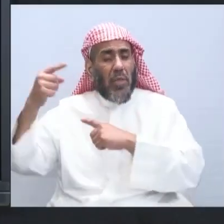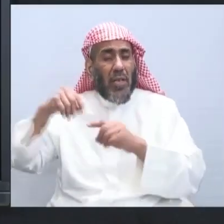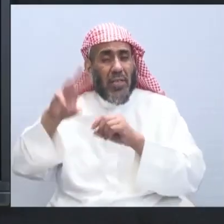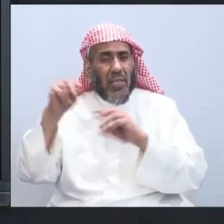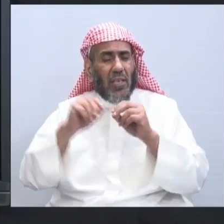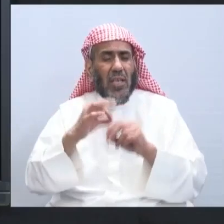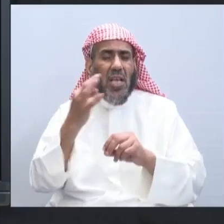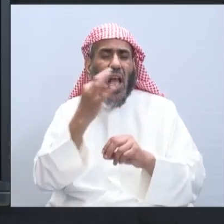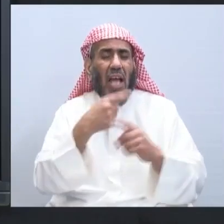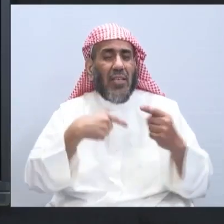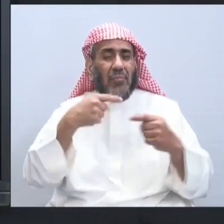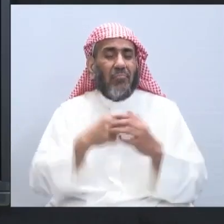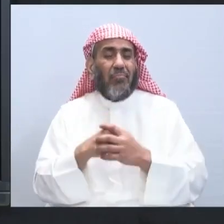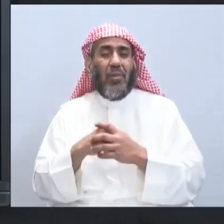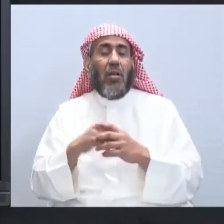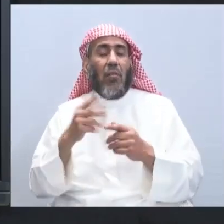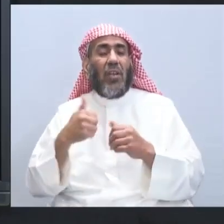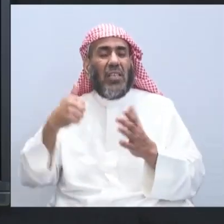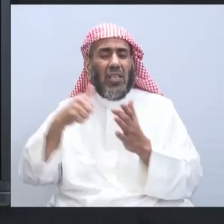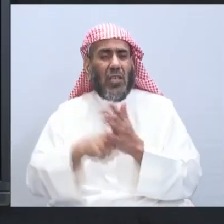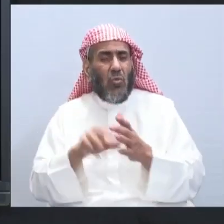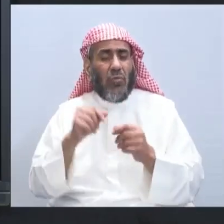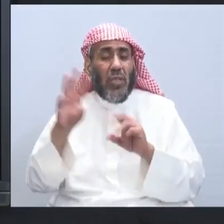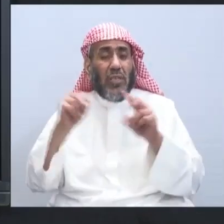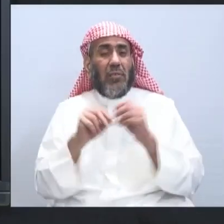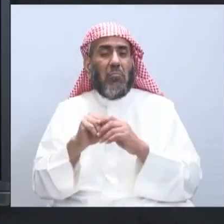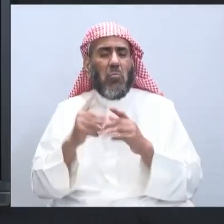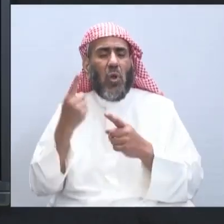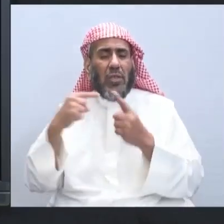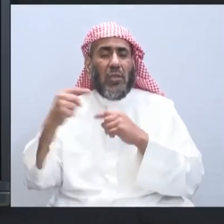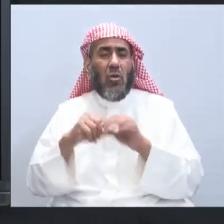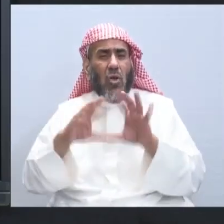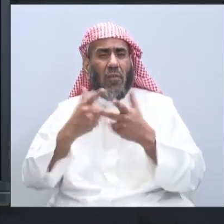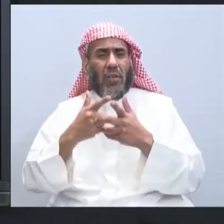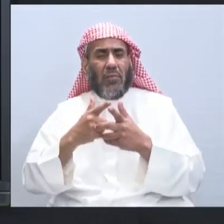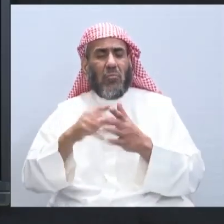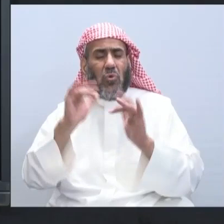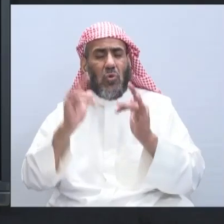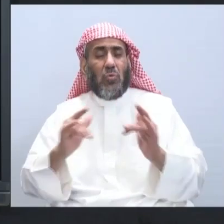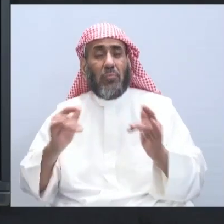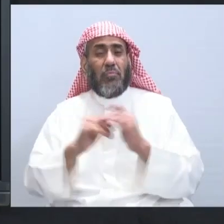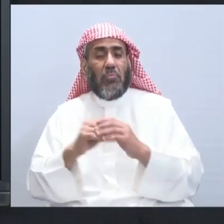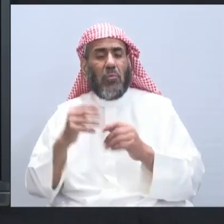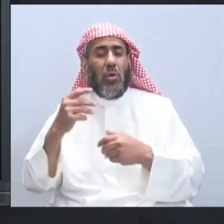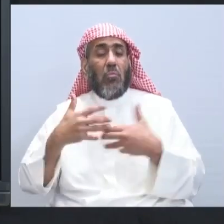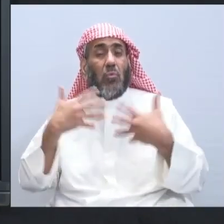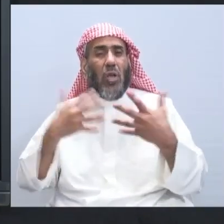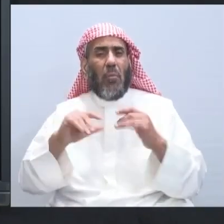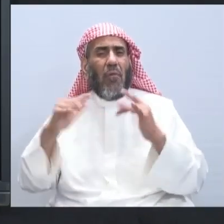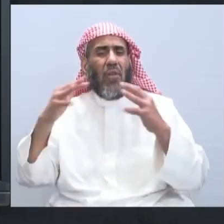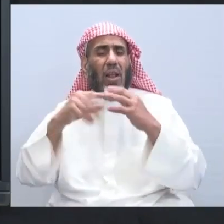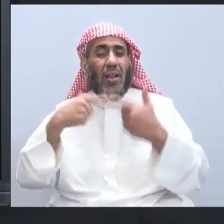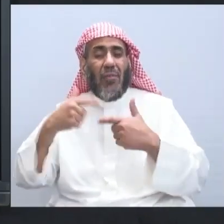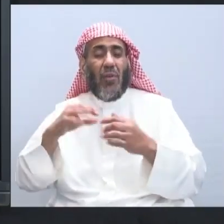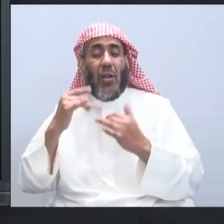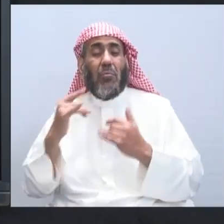البدايه كانت حكايات كان في العصر الجاهلي عرفت من القصه منذ العصر الجاهلي وكيف انه كانوا يجلسون لل المسامره يجلس